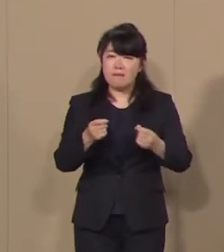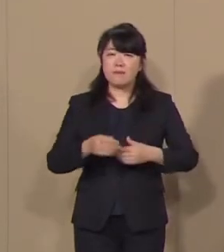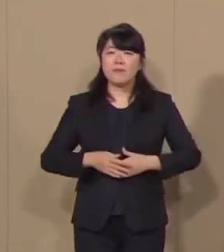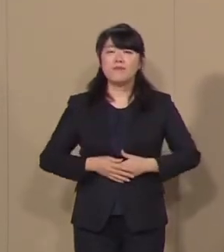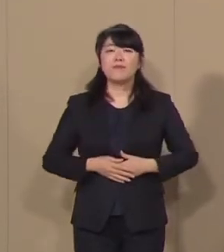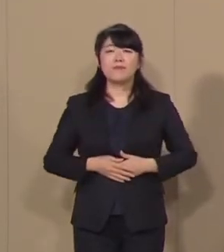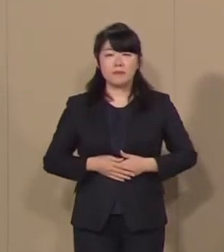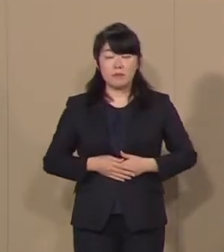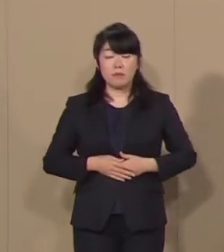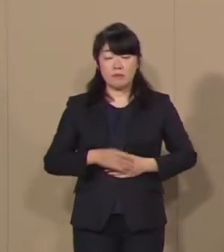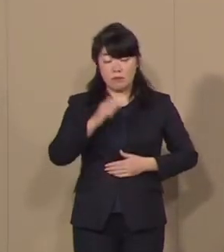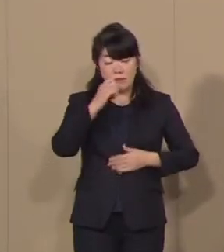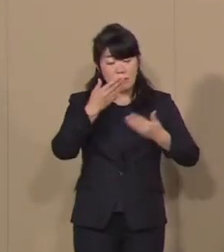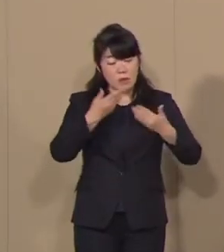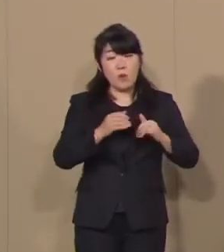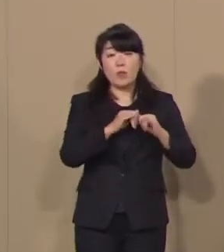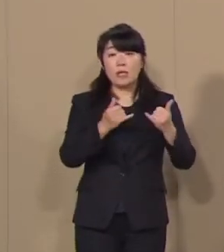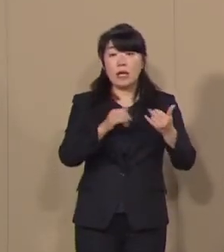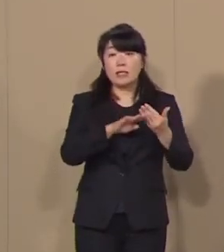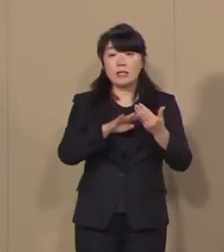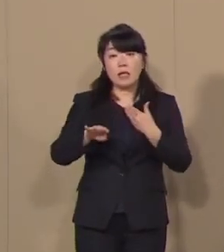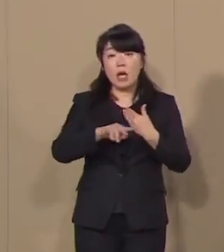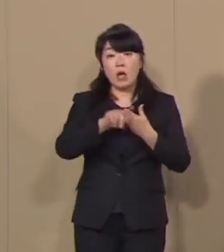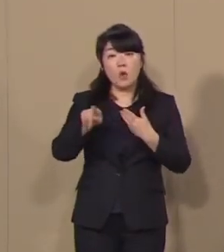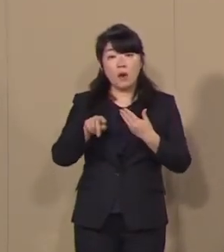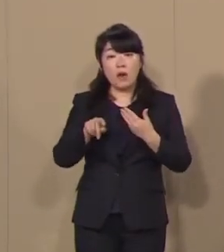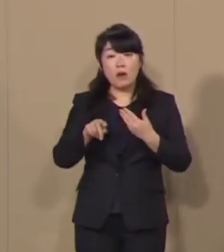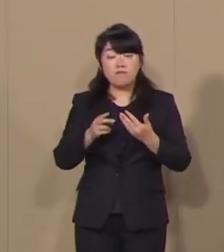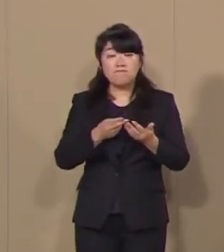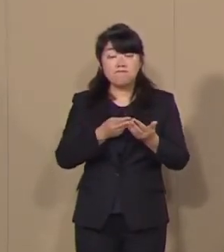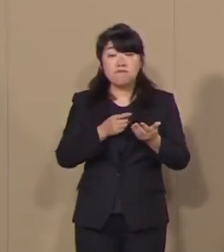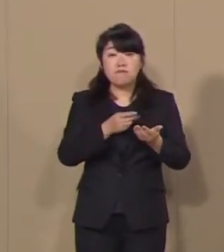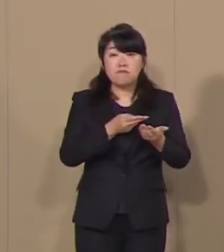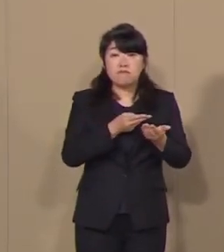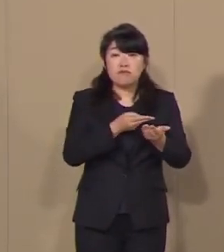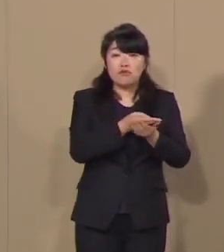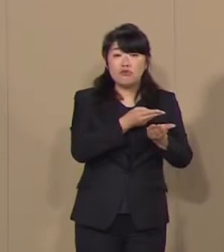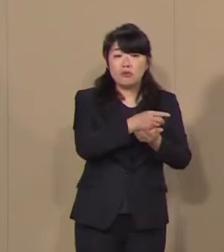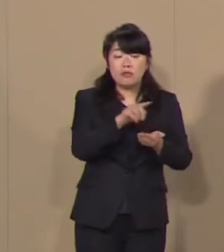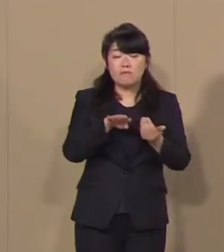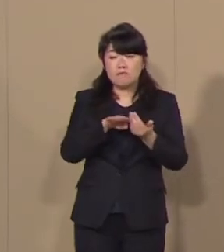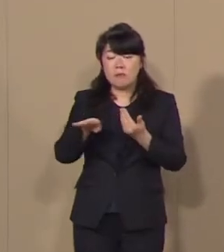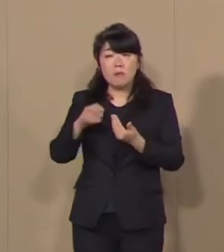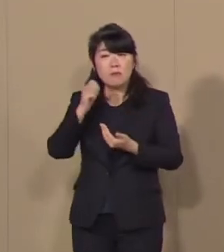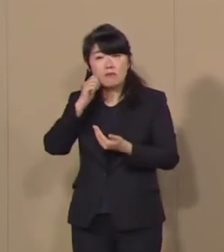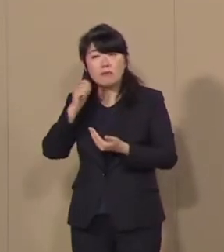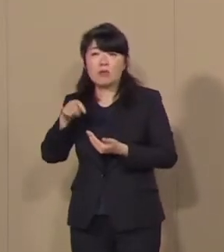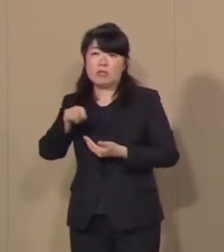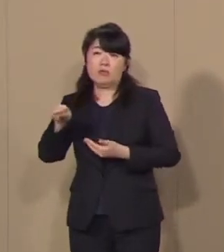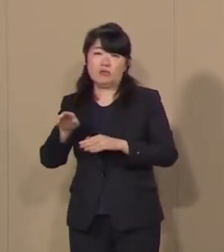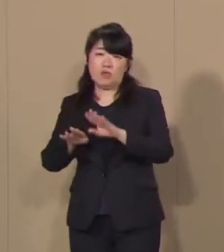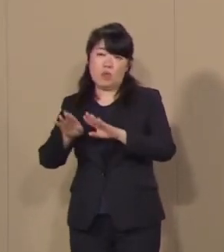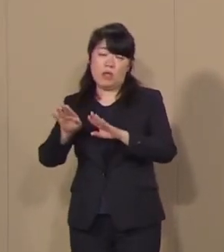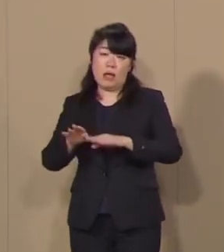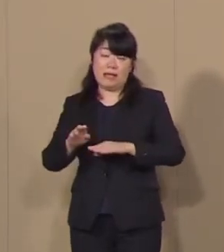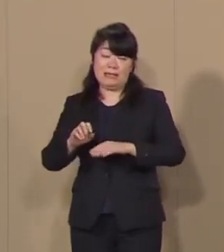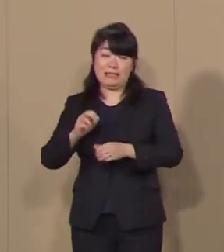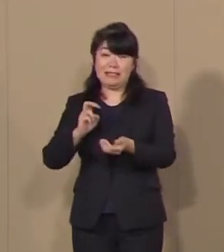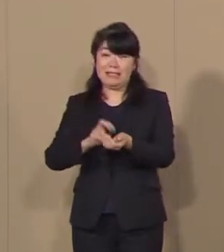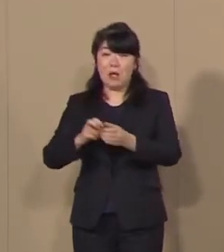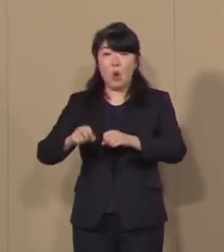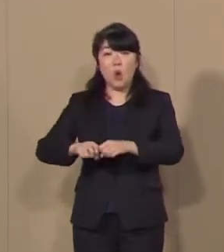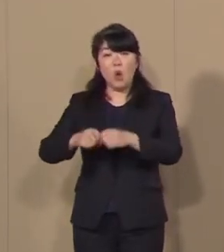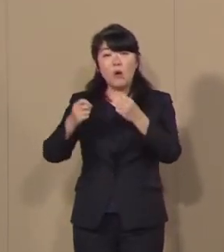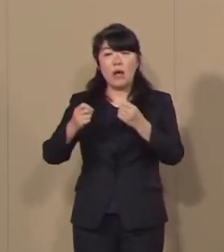重症者以外は原則として入院できないと言う医療崩壊まで行きましたなぜ頃な